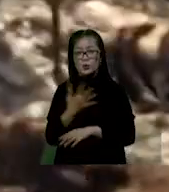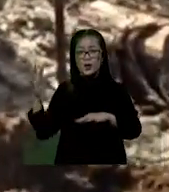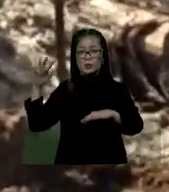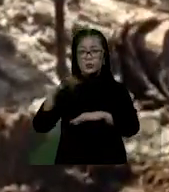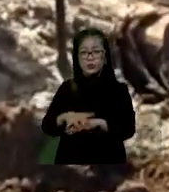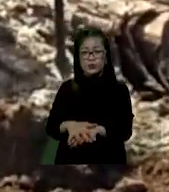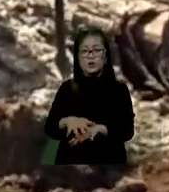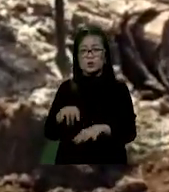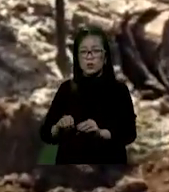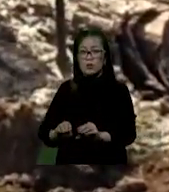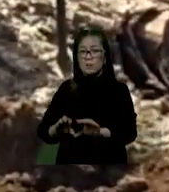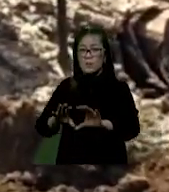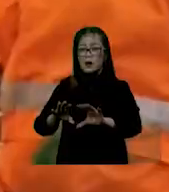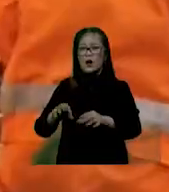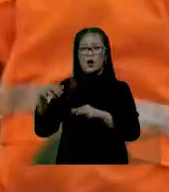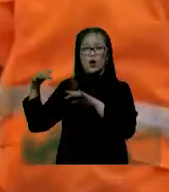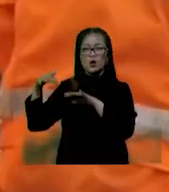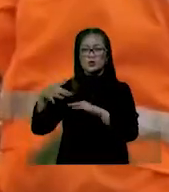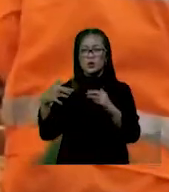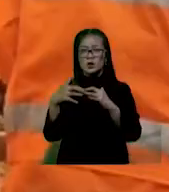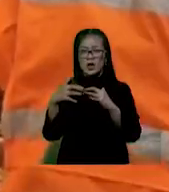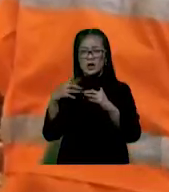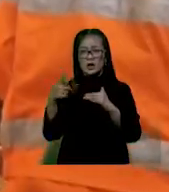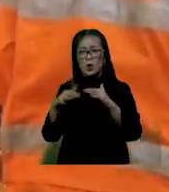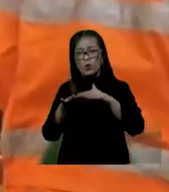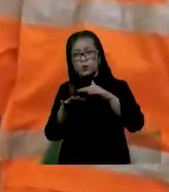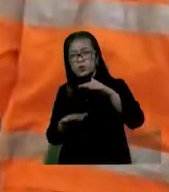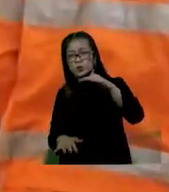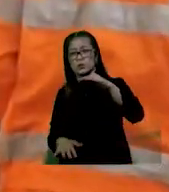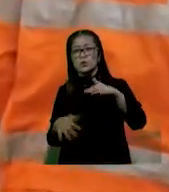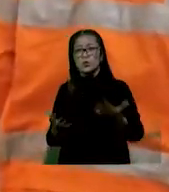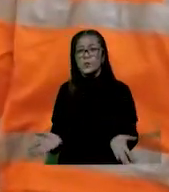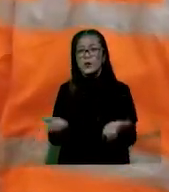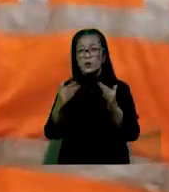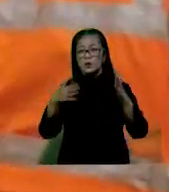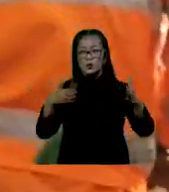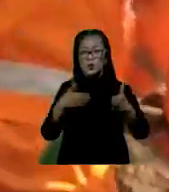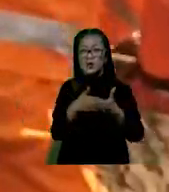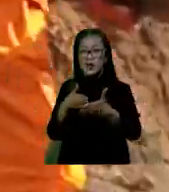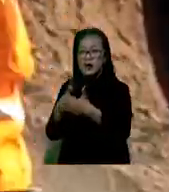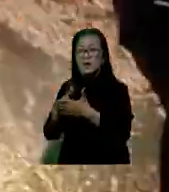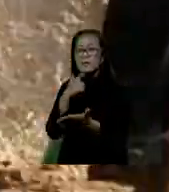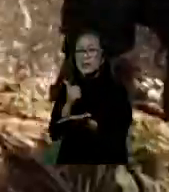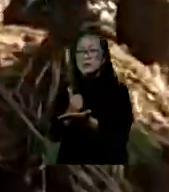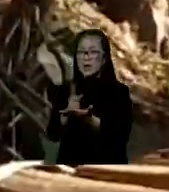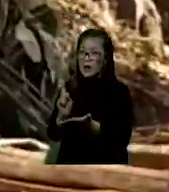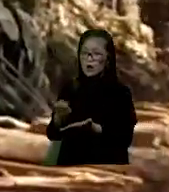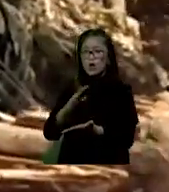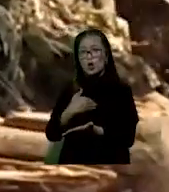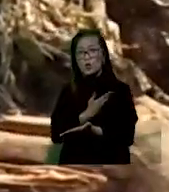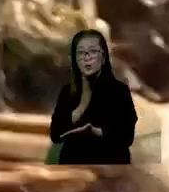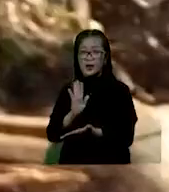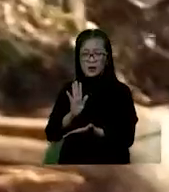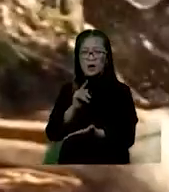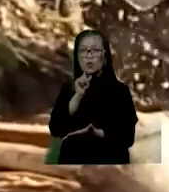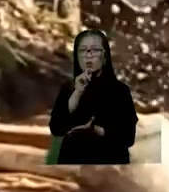yang tertimbun. Ketebalan longsor tanah cukup tinggi serta tumpukan material bangunan menjadi kendala petugas untuk memastikan posisi korban.